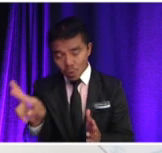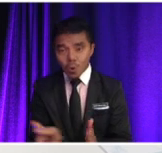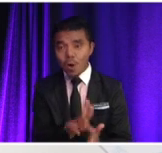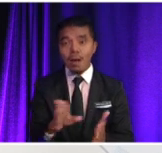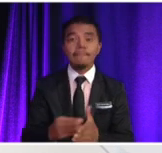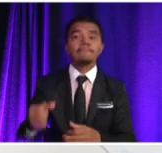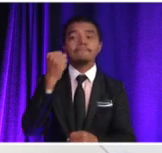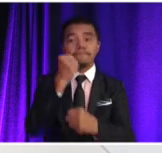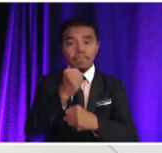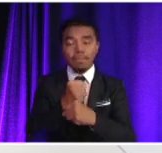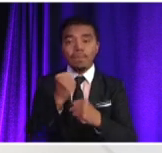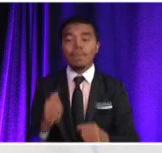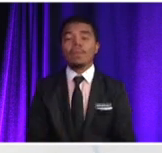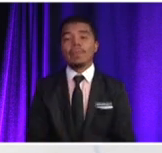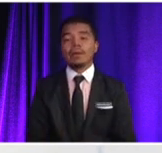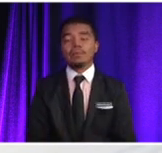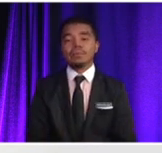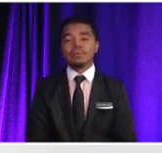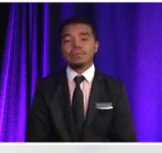ya betul terus kan